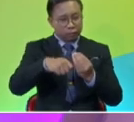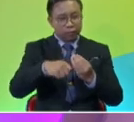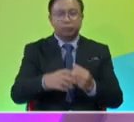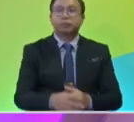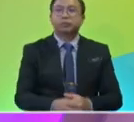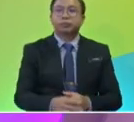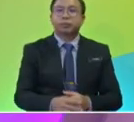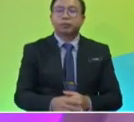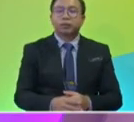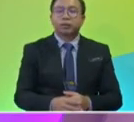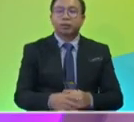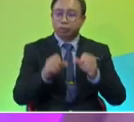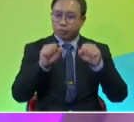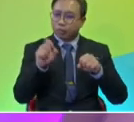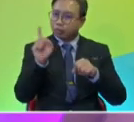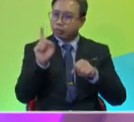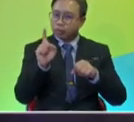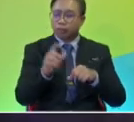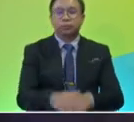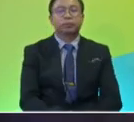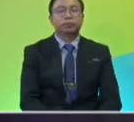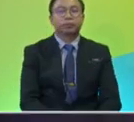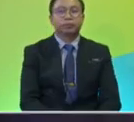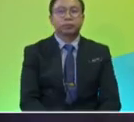gunakan double side pun boleh tak ada